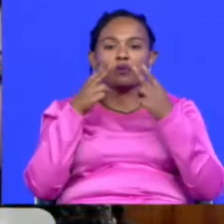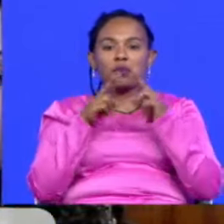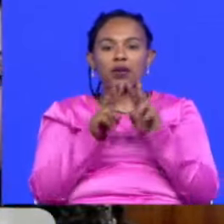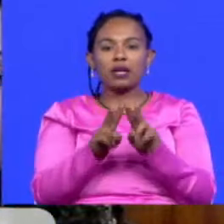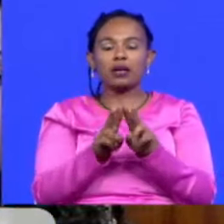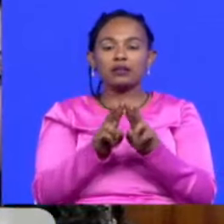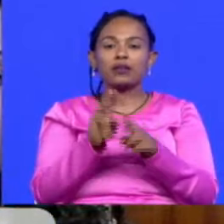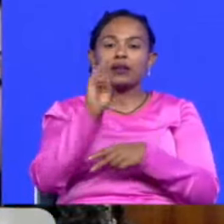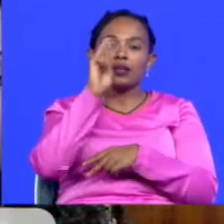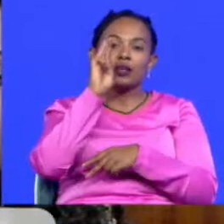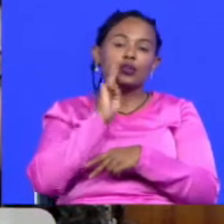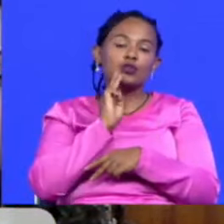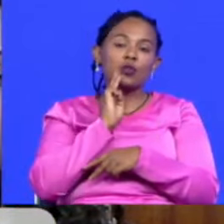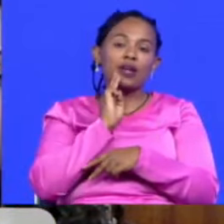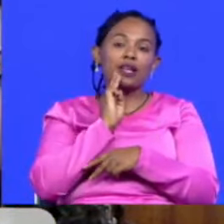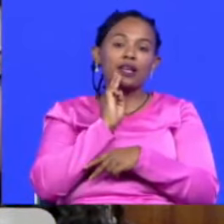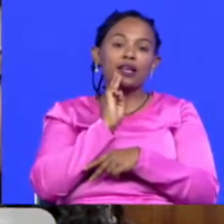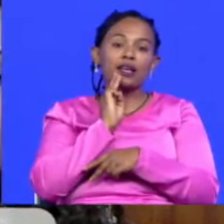የሶማሌ